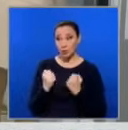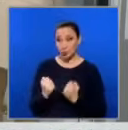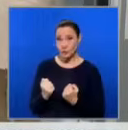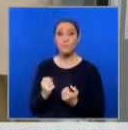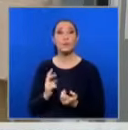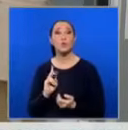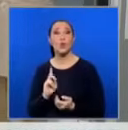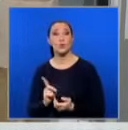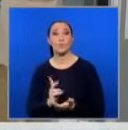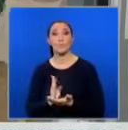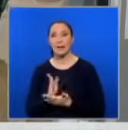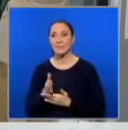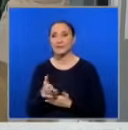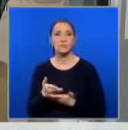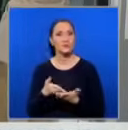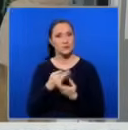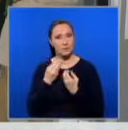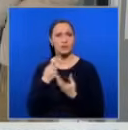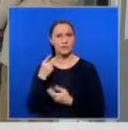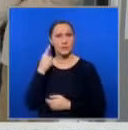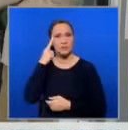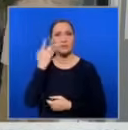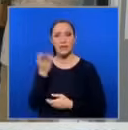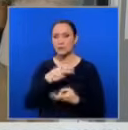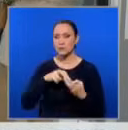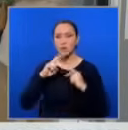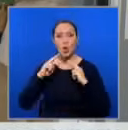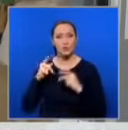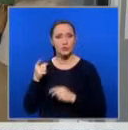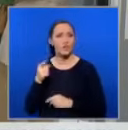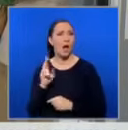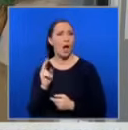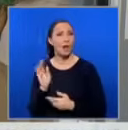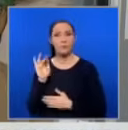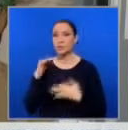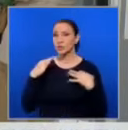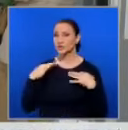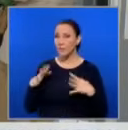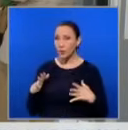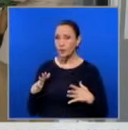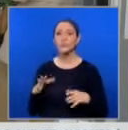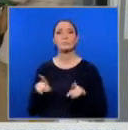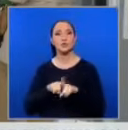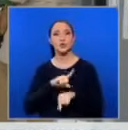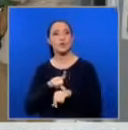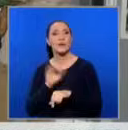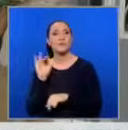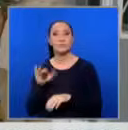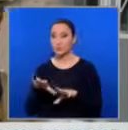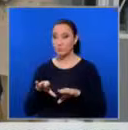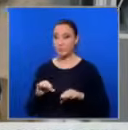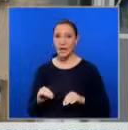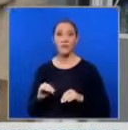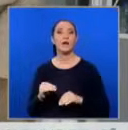преминават, за да ги сбъднат. Затова мисля, че те търсят отговора на това как да бъдеш свободен и в същото време да бъдеш прият